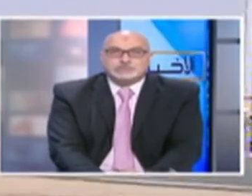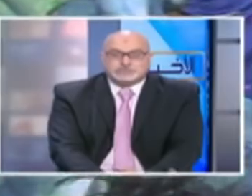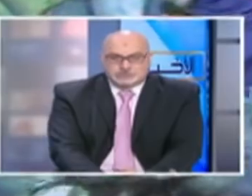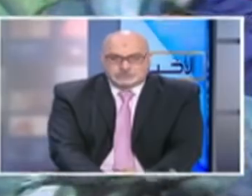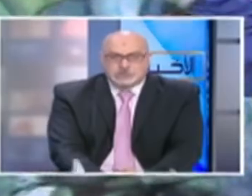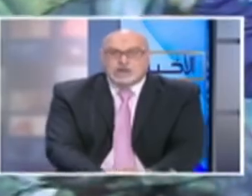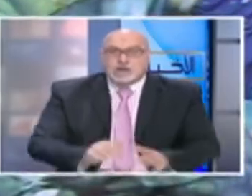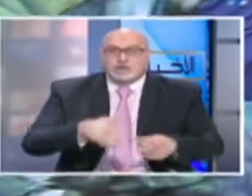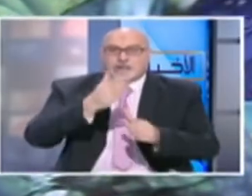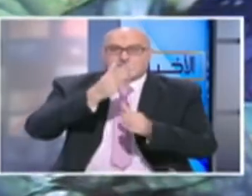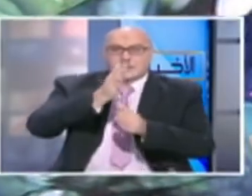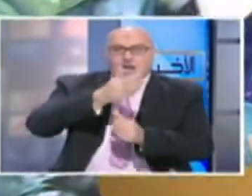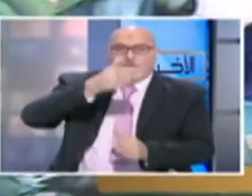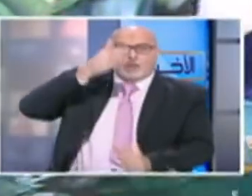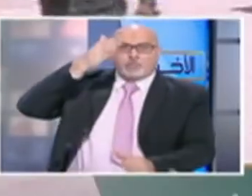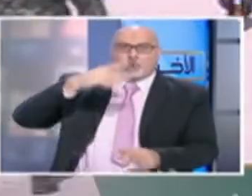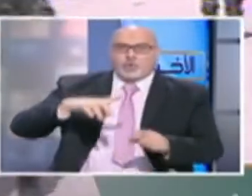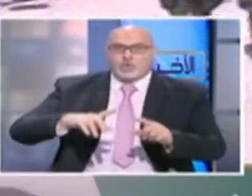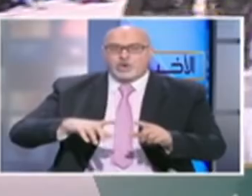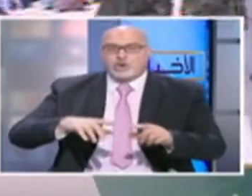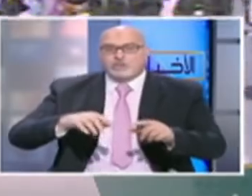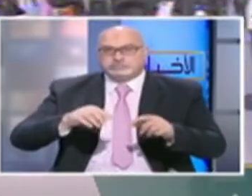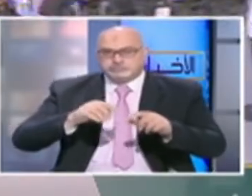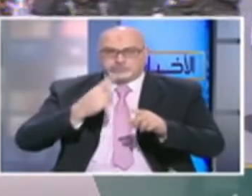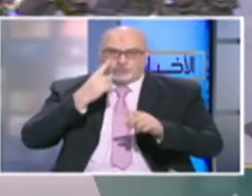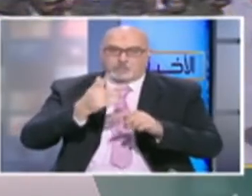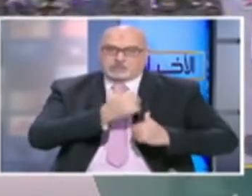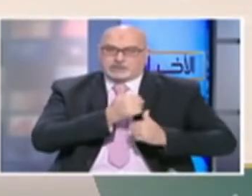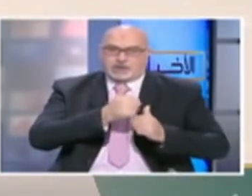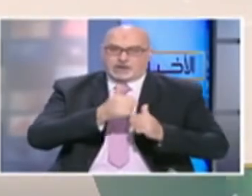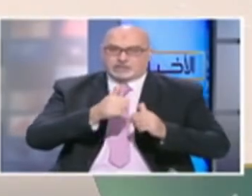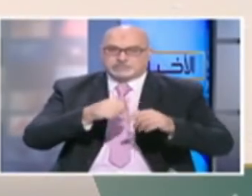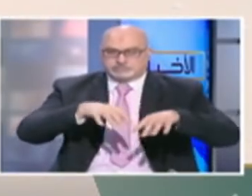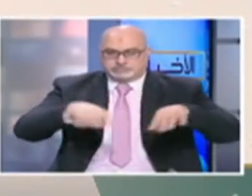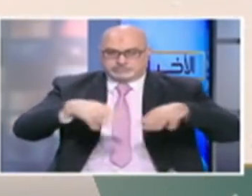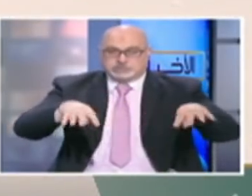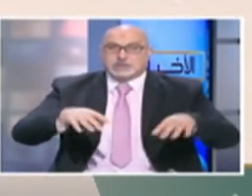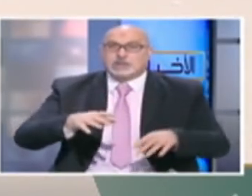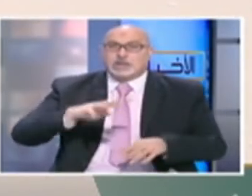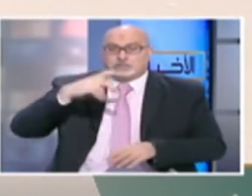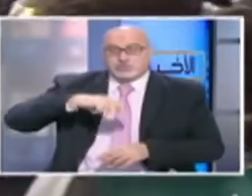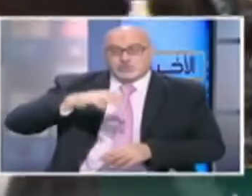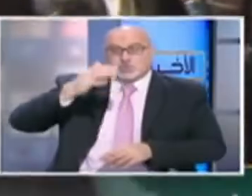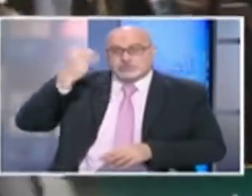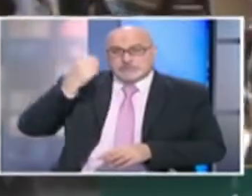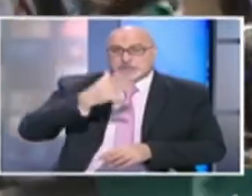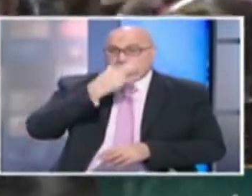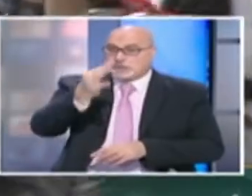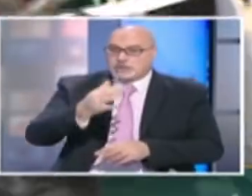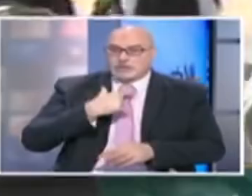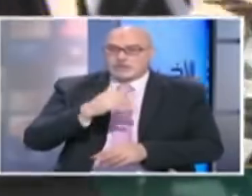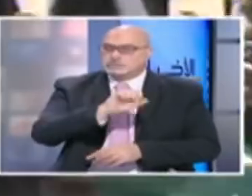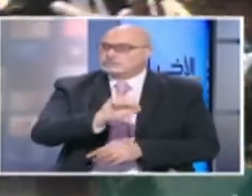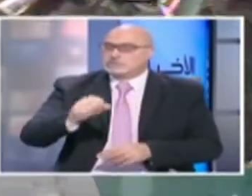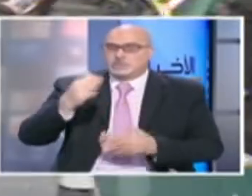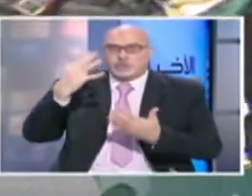بعد رفع العلم وتفتيش الوحدات، أكد الرئيس الصحراوي أن شعبه متمسك بنيل حريته رغم تعنت